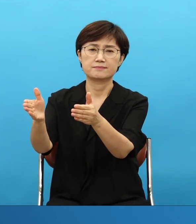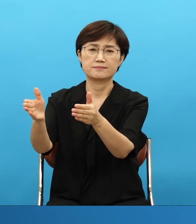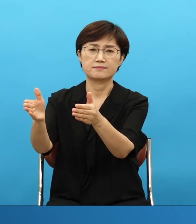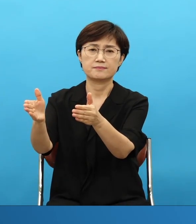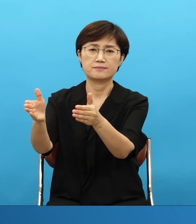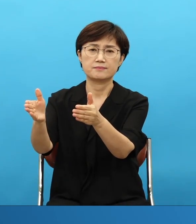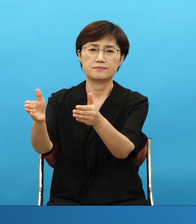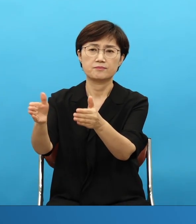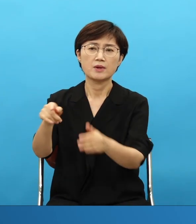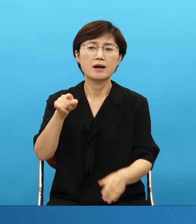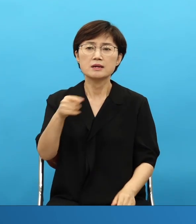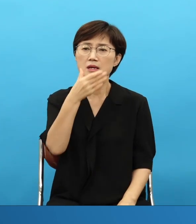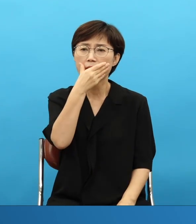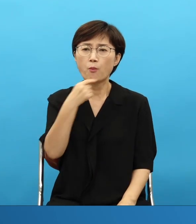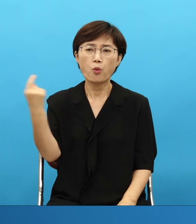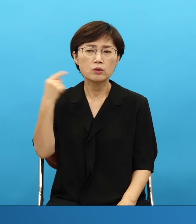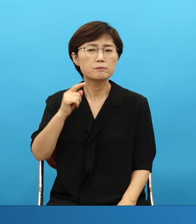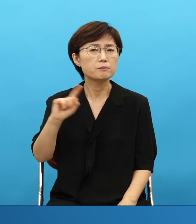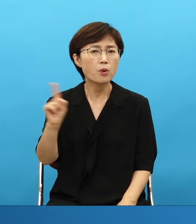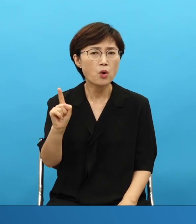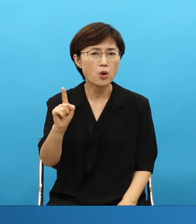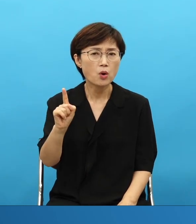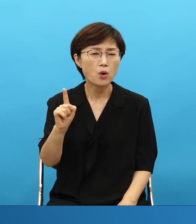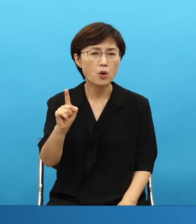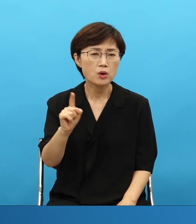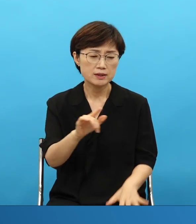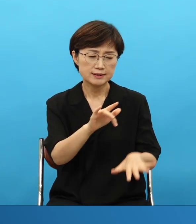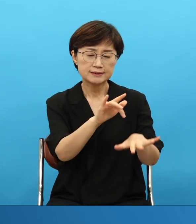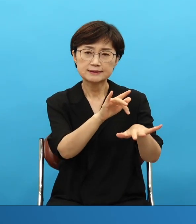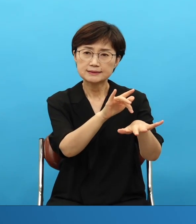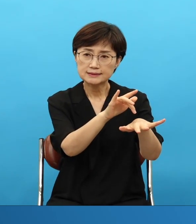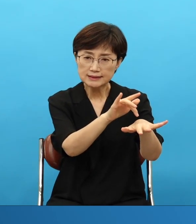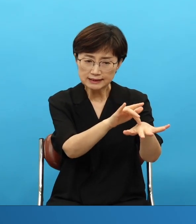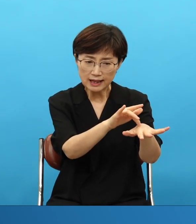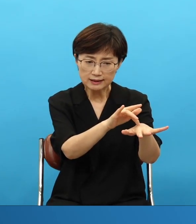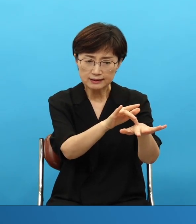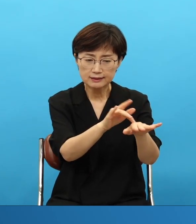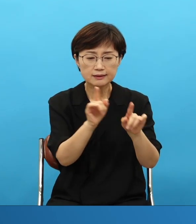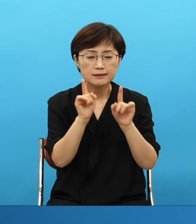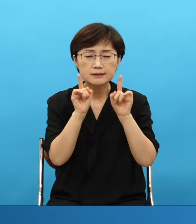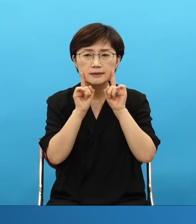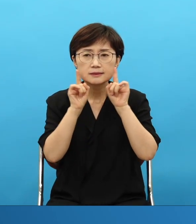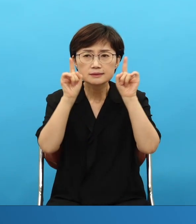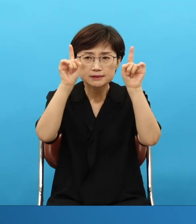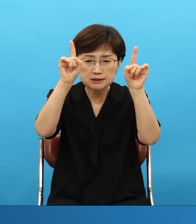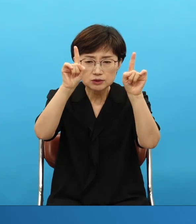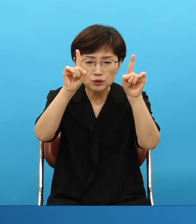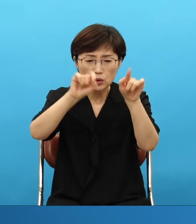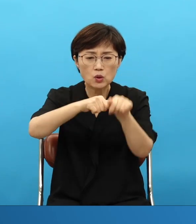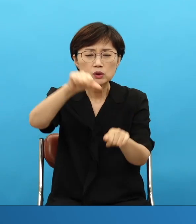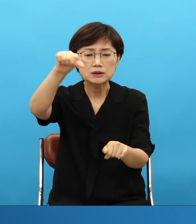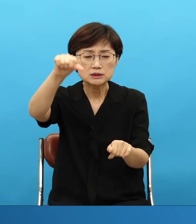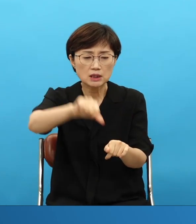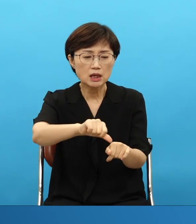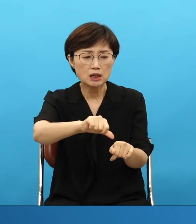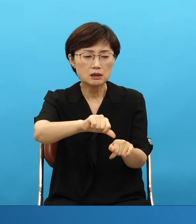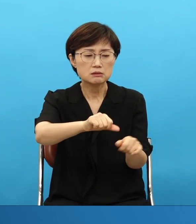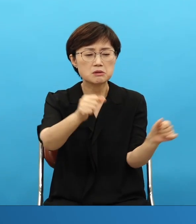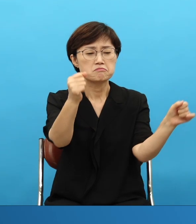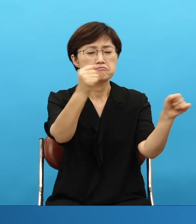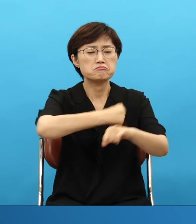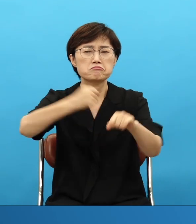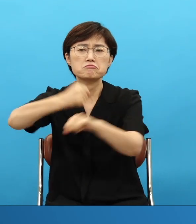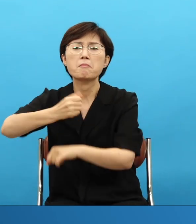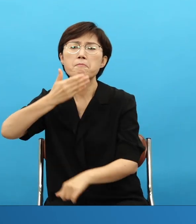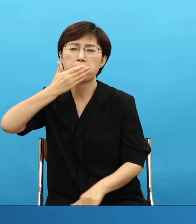way. 이 복음은 사단, 지옥, 재앙을 무너뜨리는 겁니다. This gospel